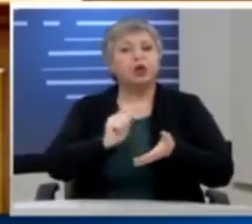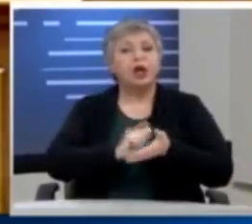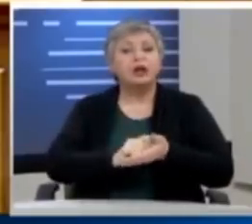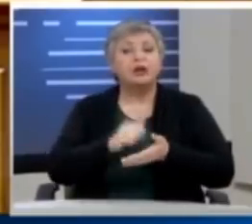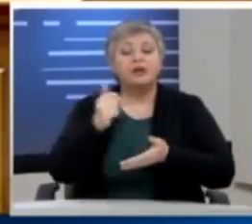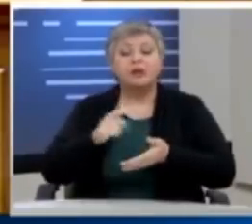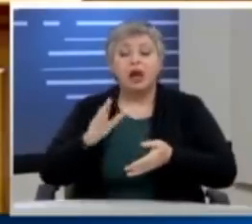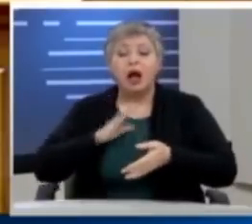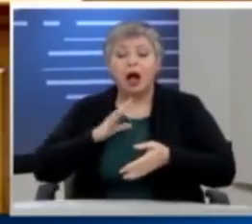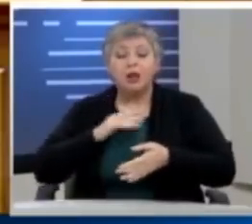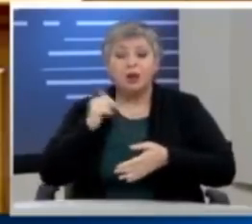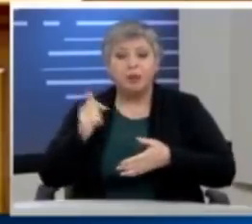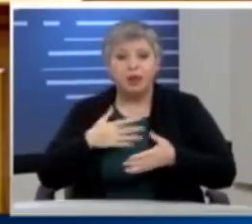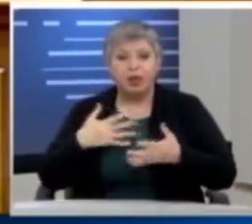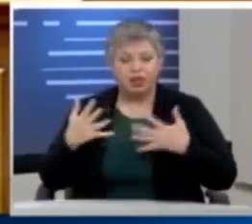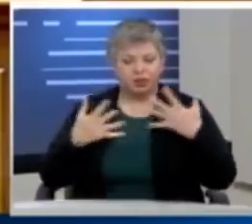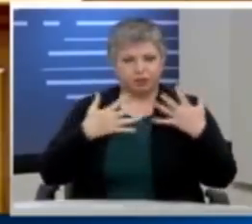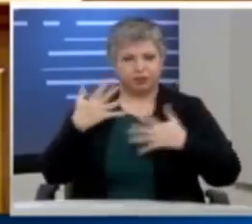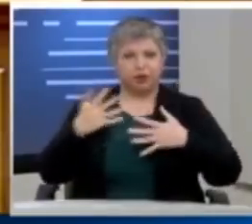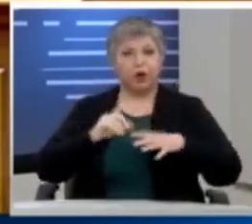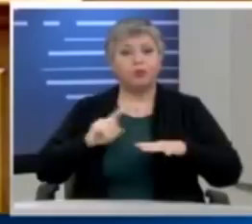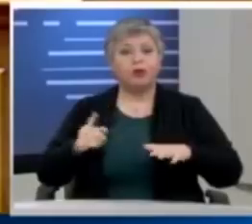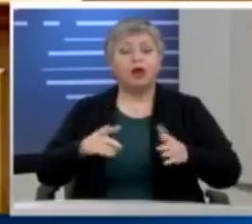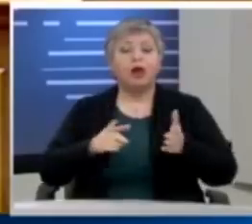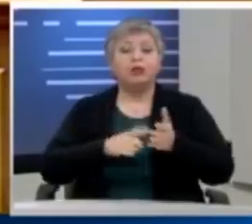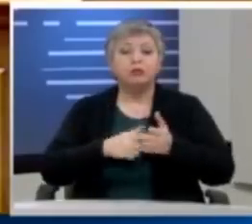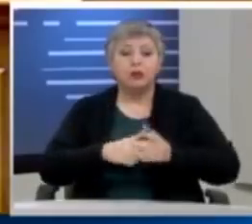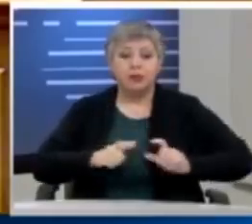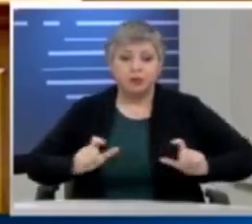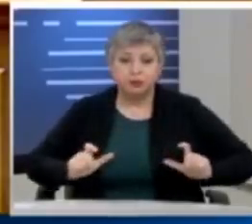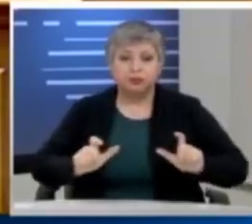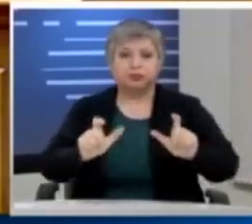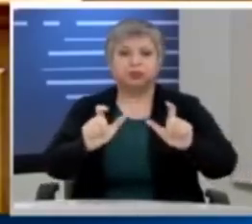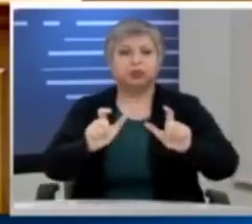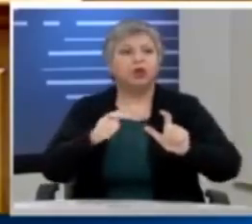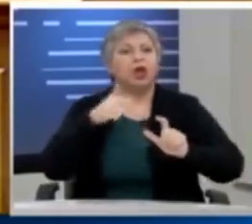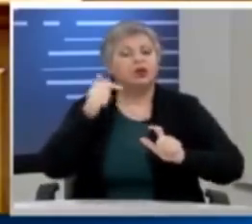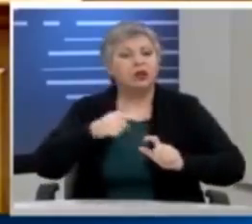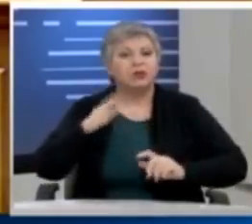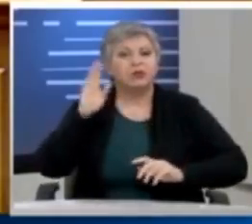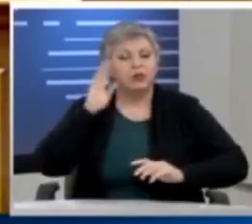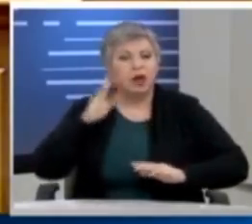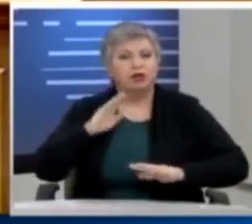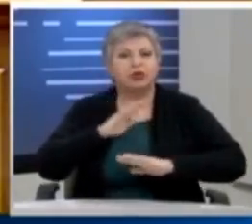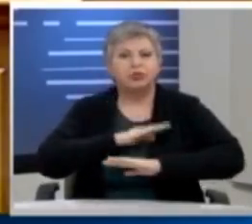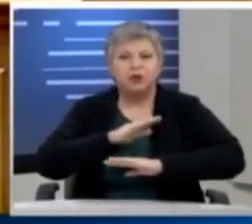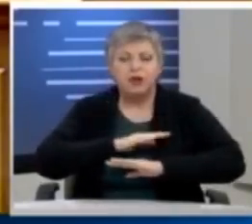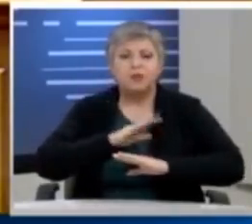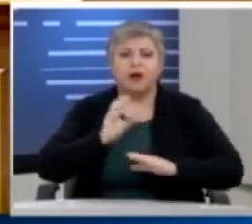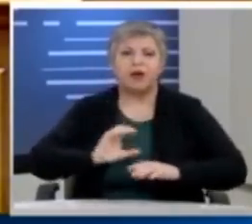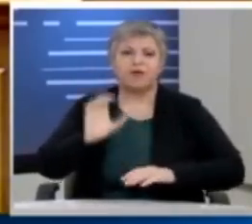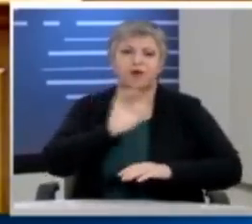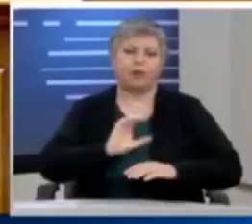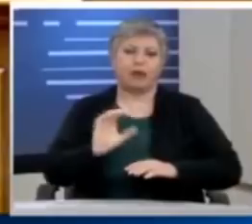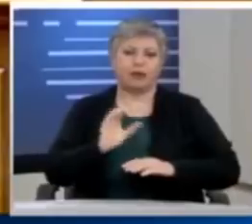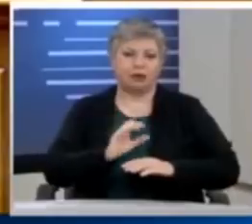αποπροσανατολιστεί. Πρέπει με την πάλη του να βάλει βέτο σε ΝΑΤΟ, ΗΠΑ και Ευρωπαϊκή Ένωση. Ορίστε και αυτό.